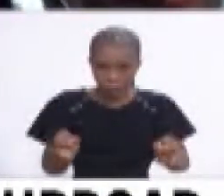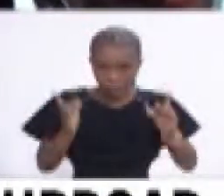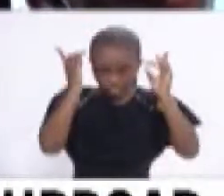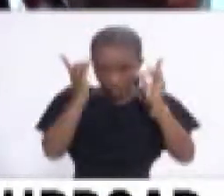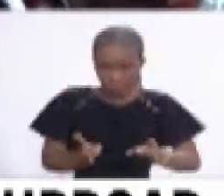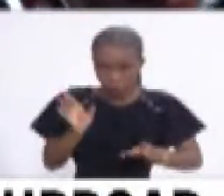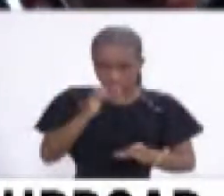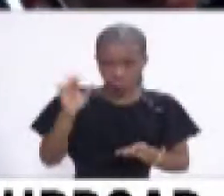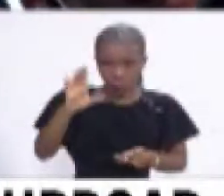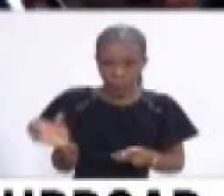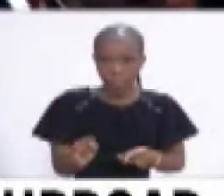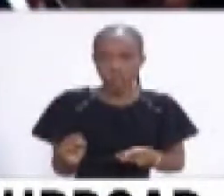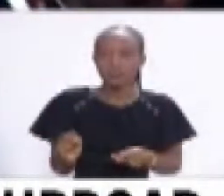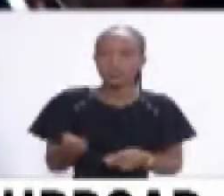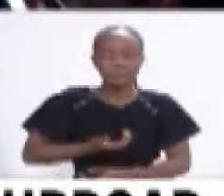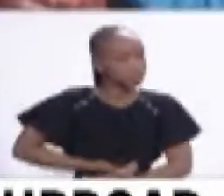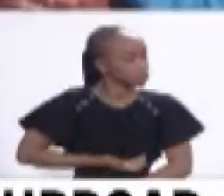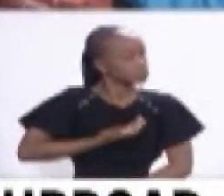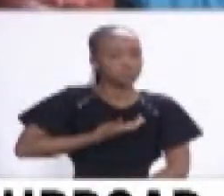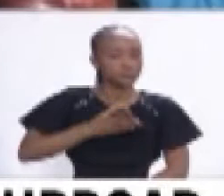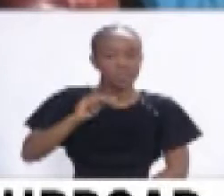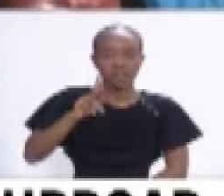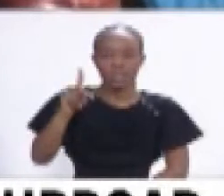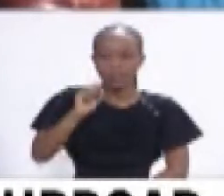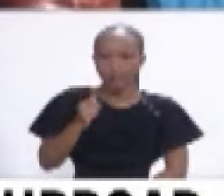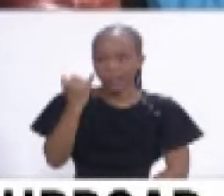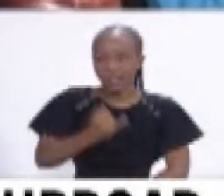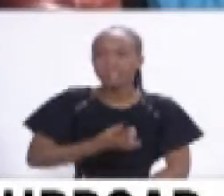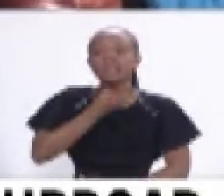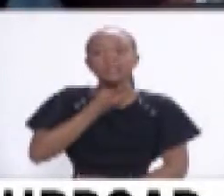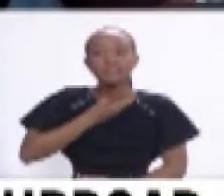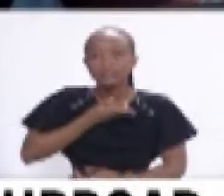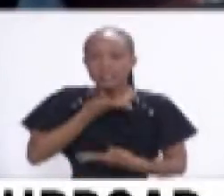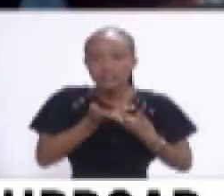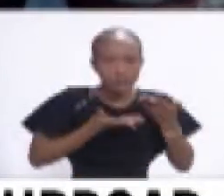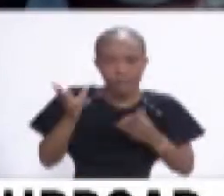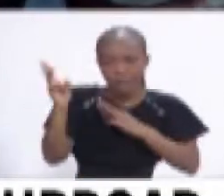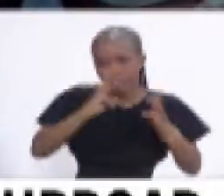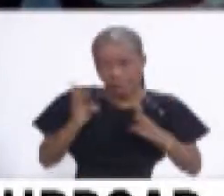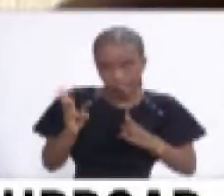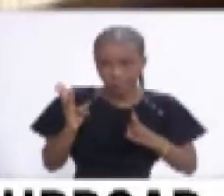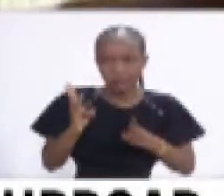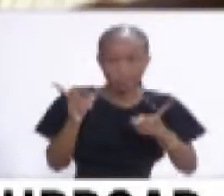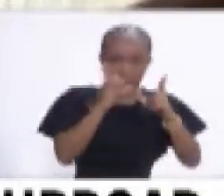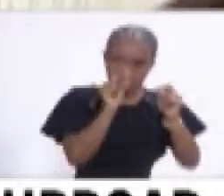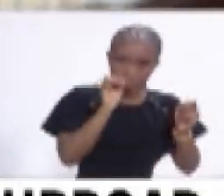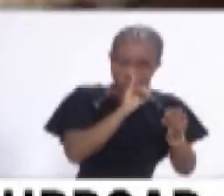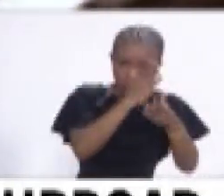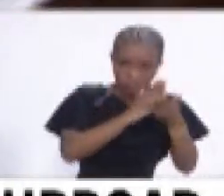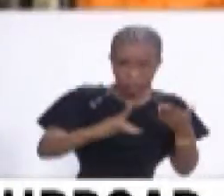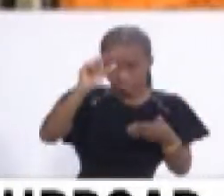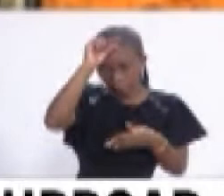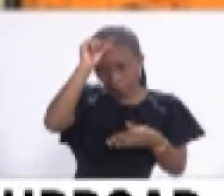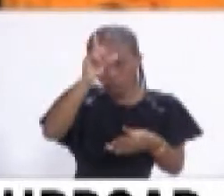decision by the CS has angered the legislators, who are now demanding for the answers on whether Magoha's remarks are part of the